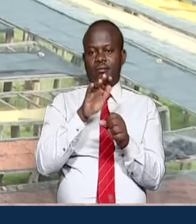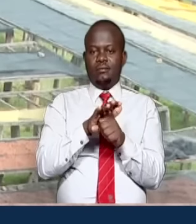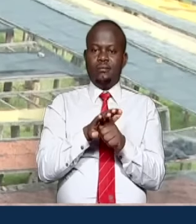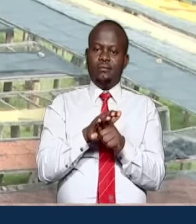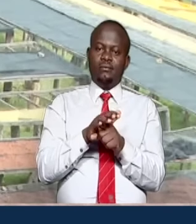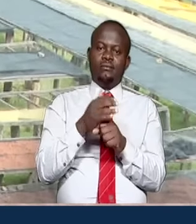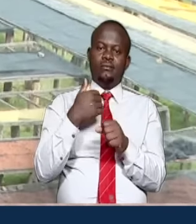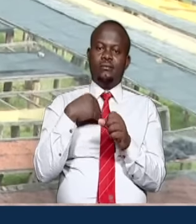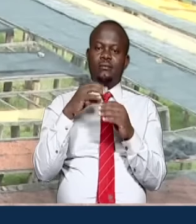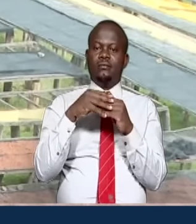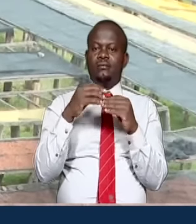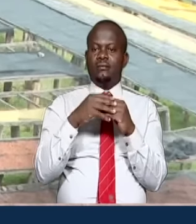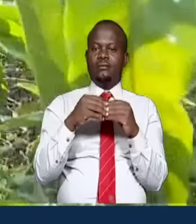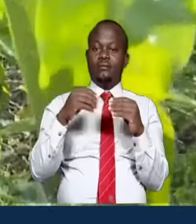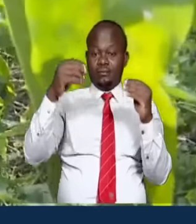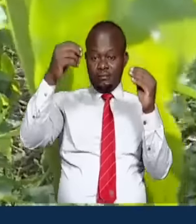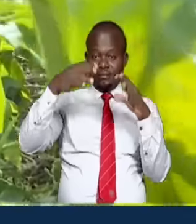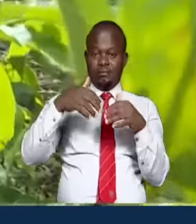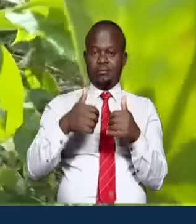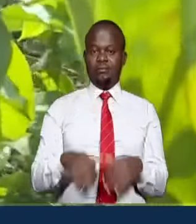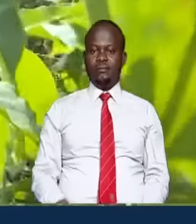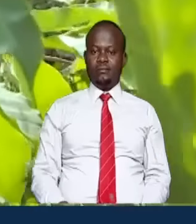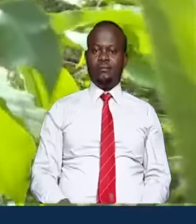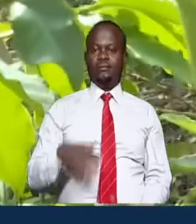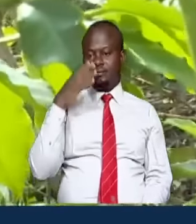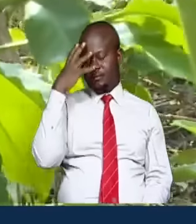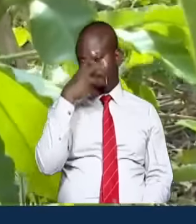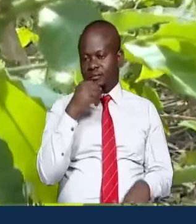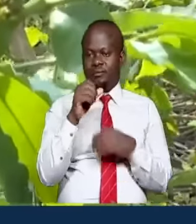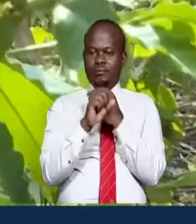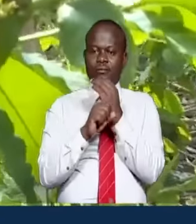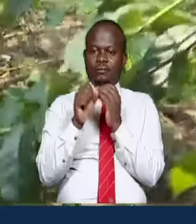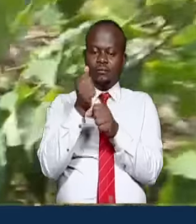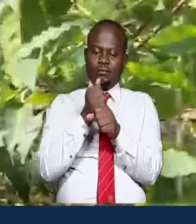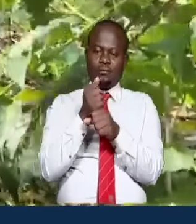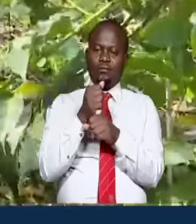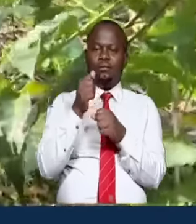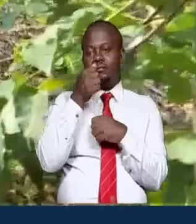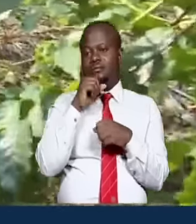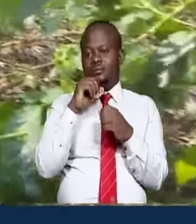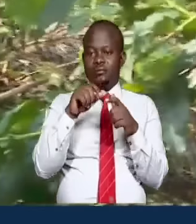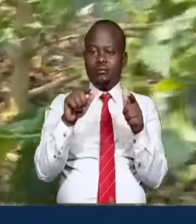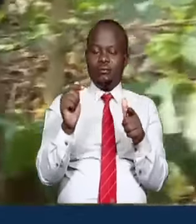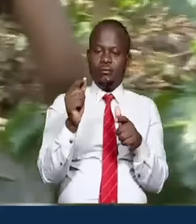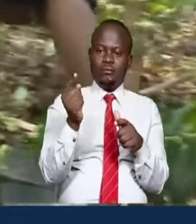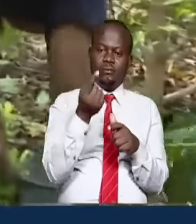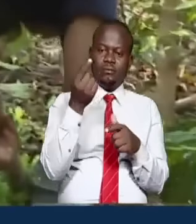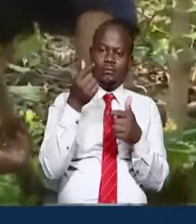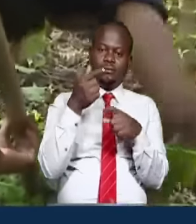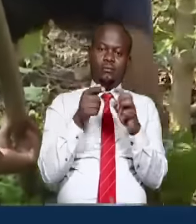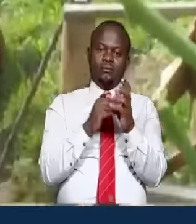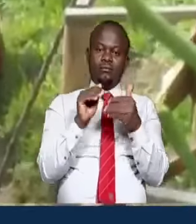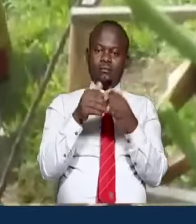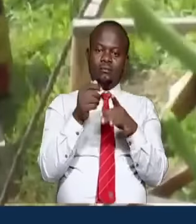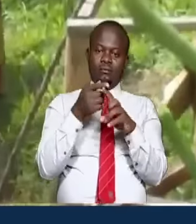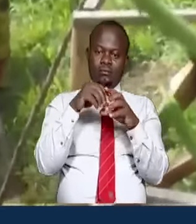yabaye nziza yagize amanota afatika. Ubwiza bw'ikawa y'Inyamasheke ntabwo bukomoka ku butaka bwiza bwaho gusa, ahubwo ngo